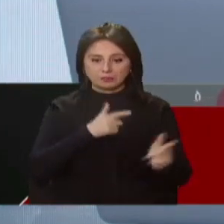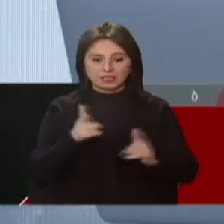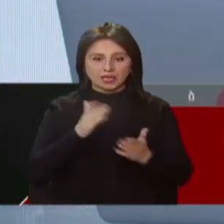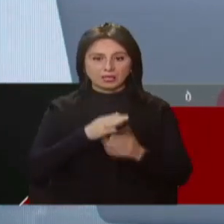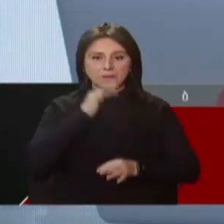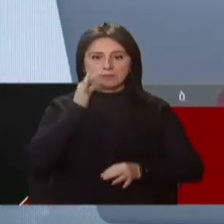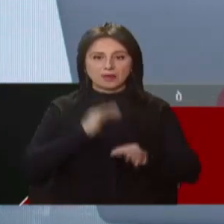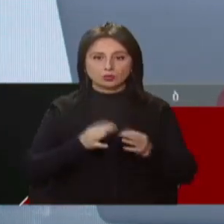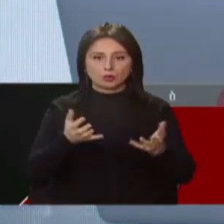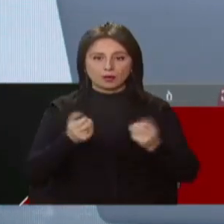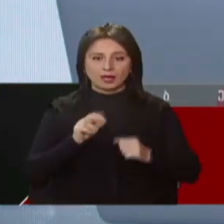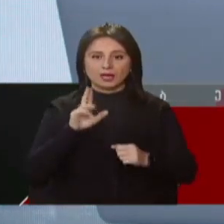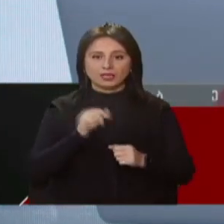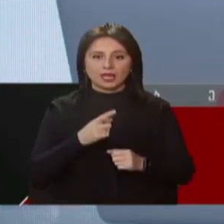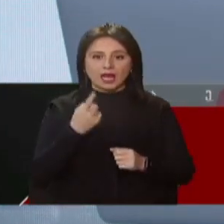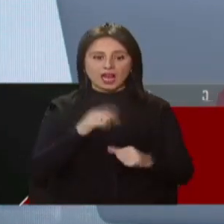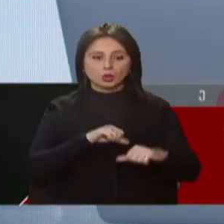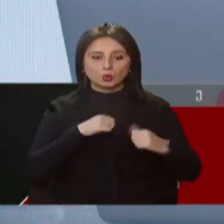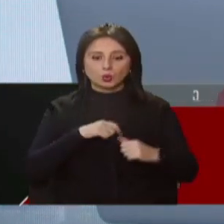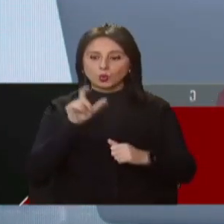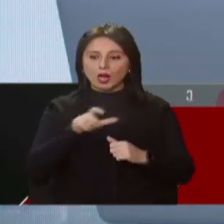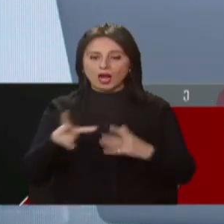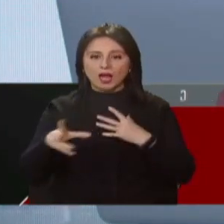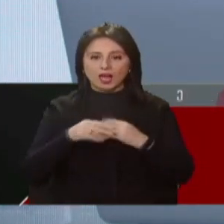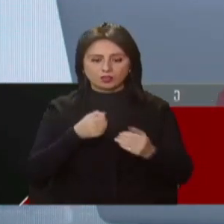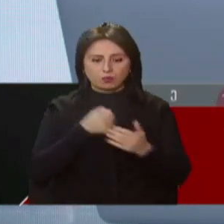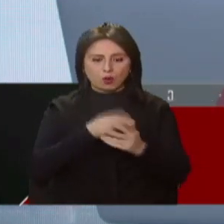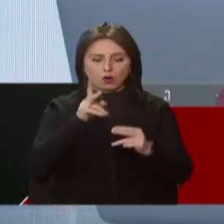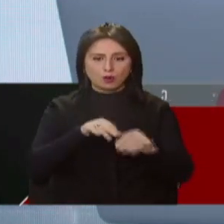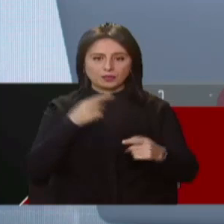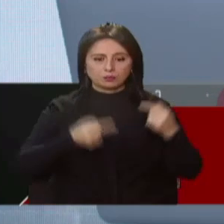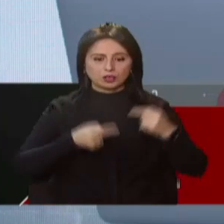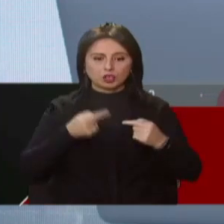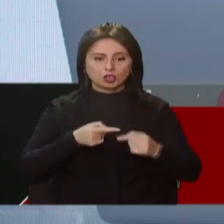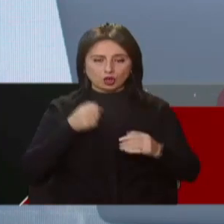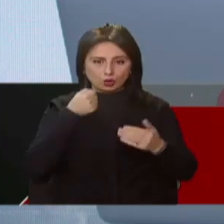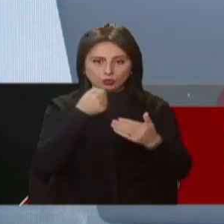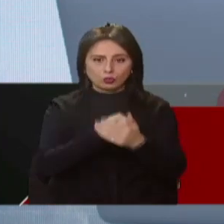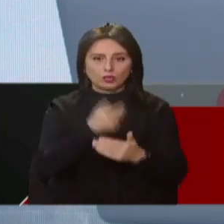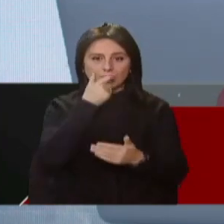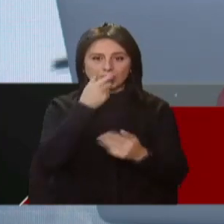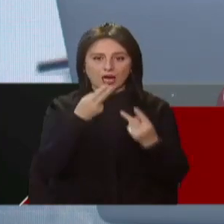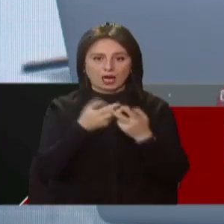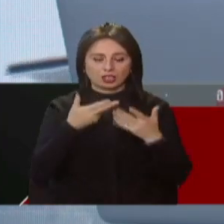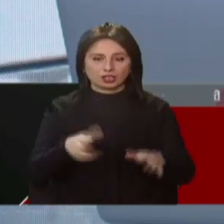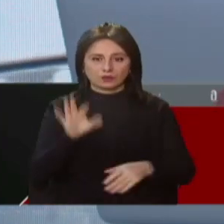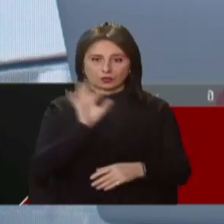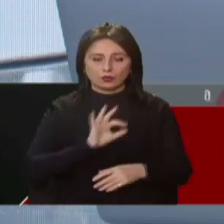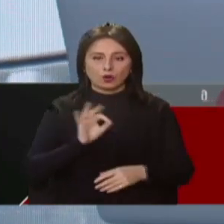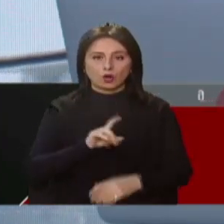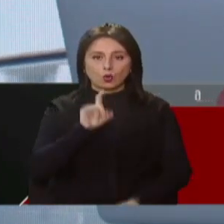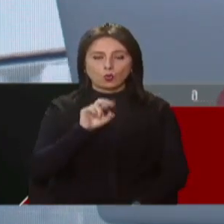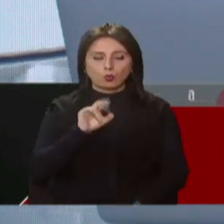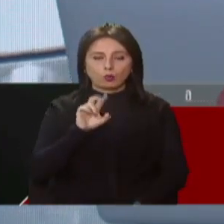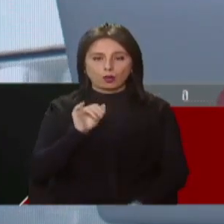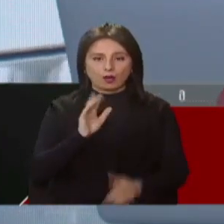არის პასუხისგებლობა აიღოს და ერთგულ ამორჩეულთან ერთად ბოლომდე მიიყვანოს ბრძოლა, რომელიც დასრულდება მიხეილ სააკაშვილის გათავისუფლებით. თევნა